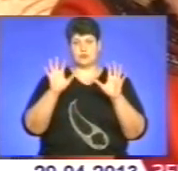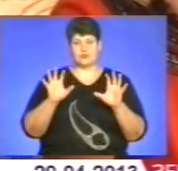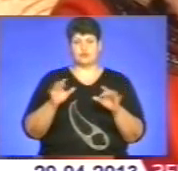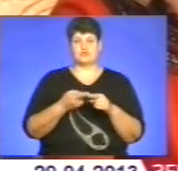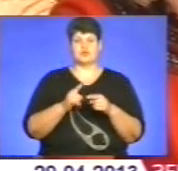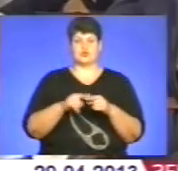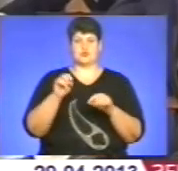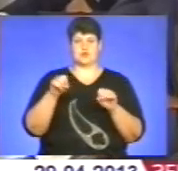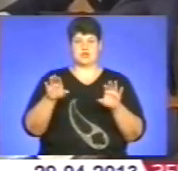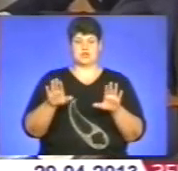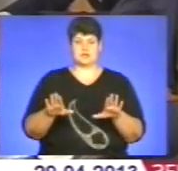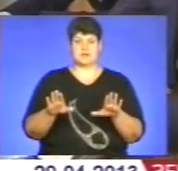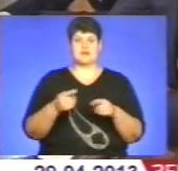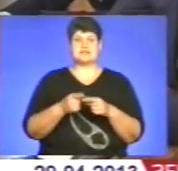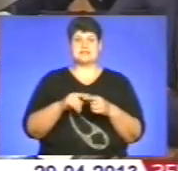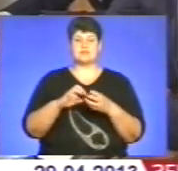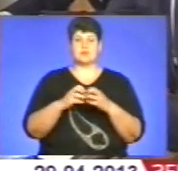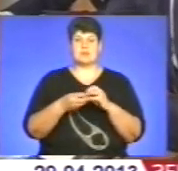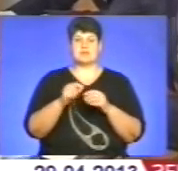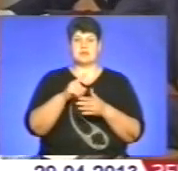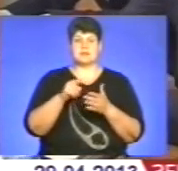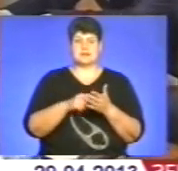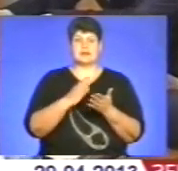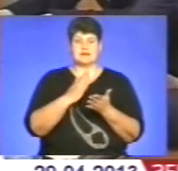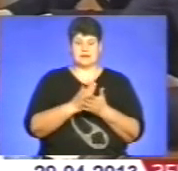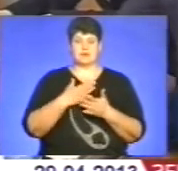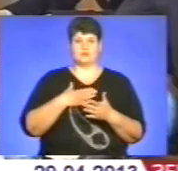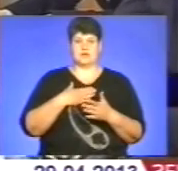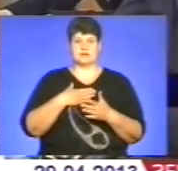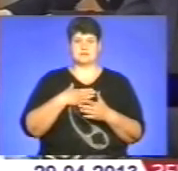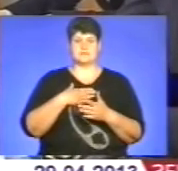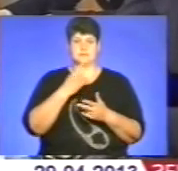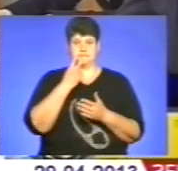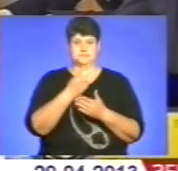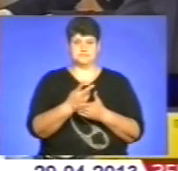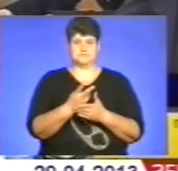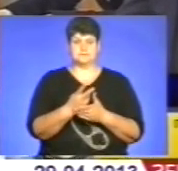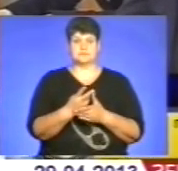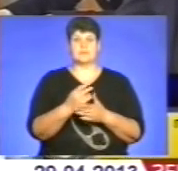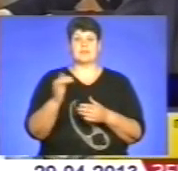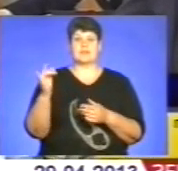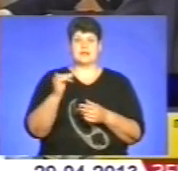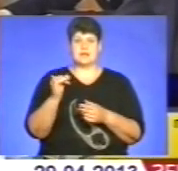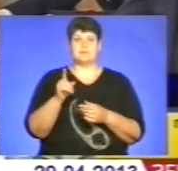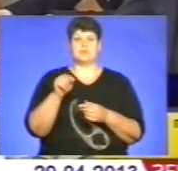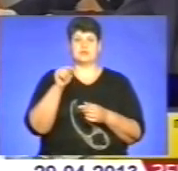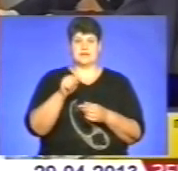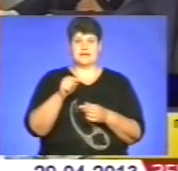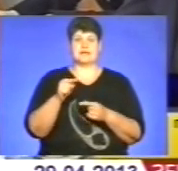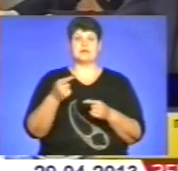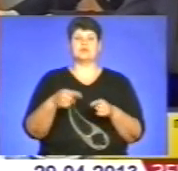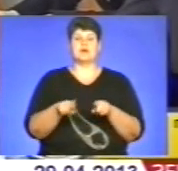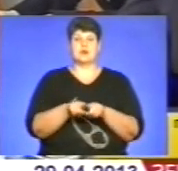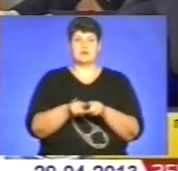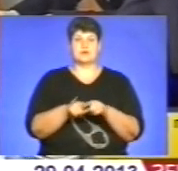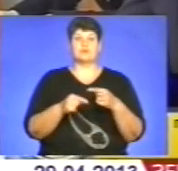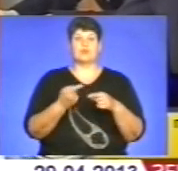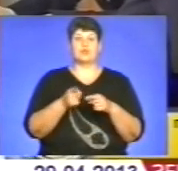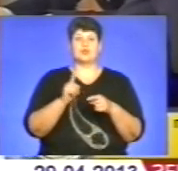судового рішення. Ці проблемні питання в нашому полі зору. І по них, як і по цьому питанню,